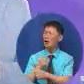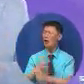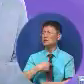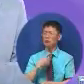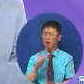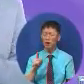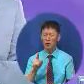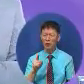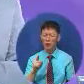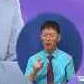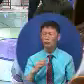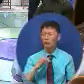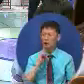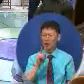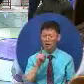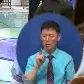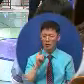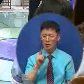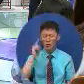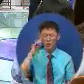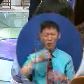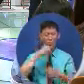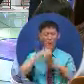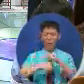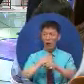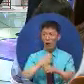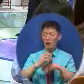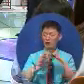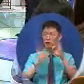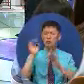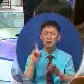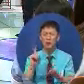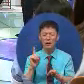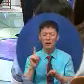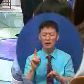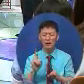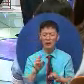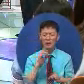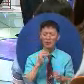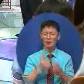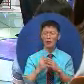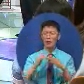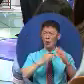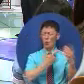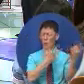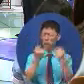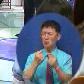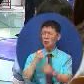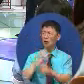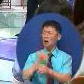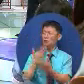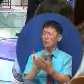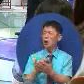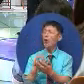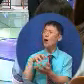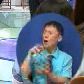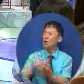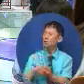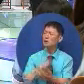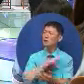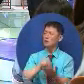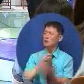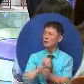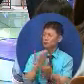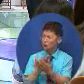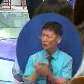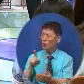싫어한다는 거예요. 무서워하는 거예요. 마음대로 했다가 실패할까 봐. 그죠? 공정하게 다 정해주세요. 분량도 정해주고 주제도